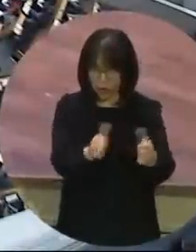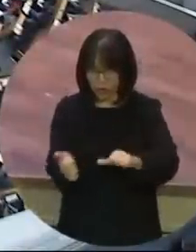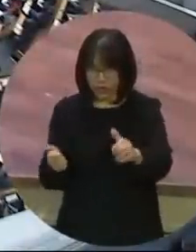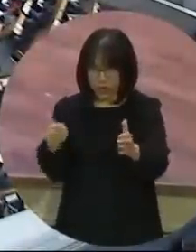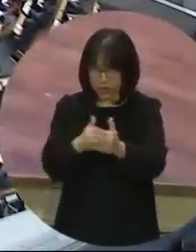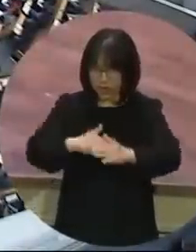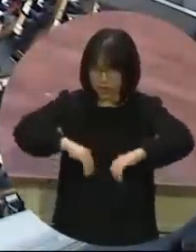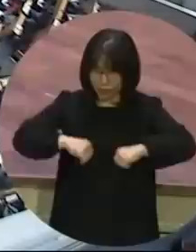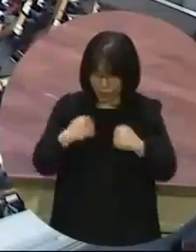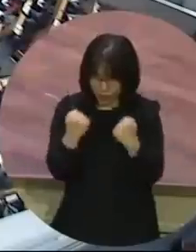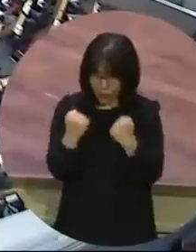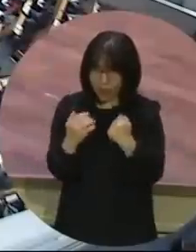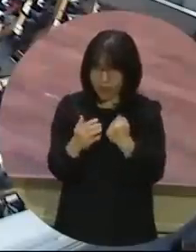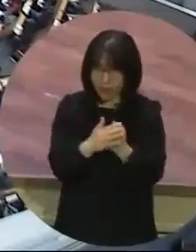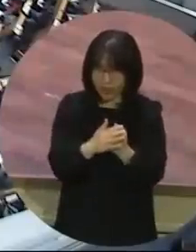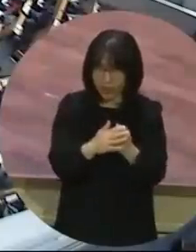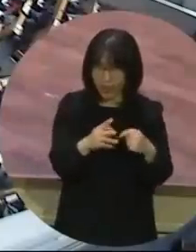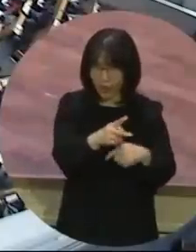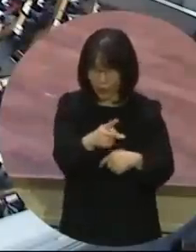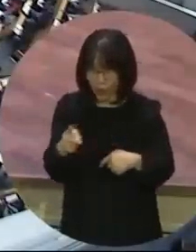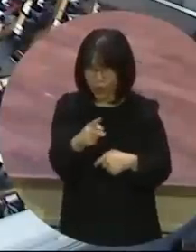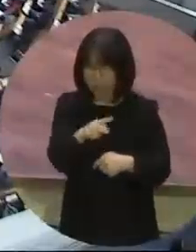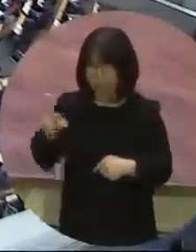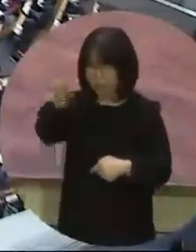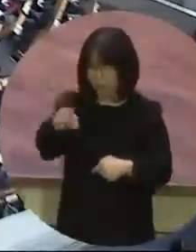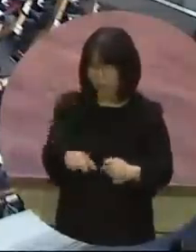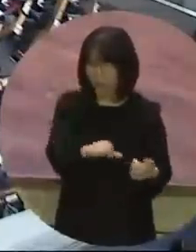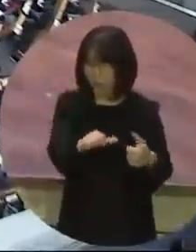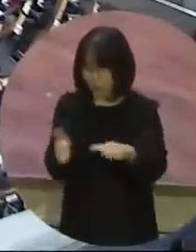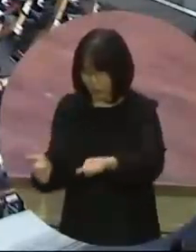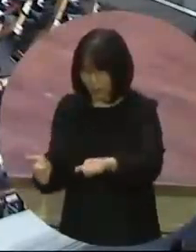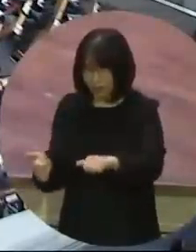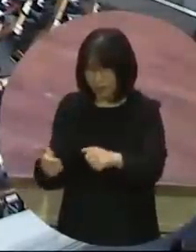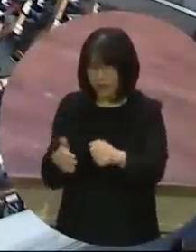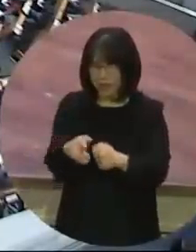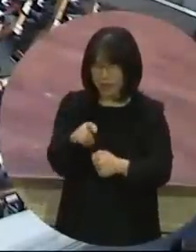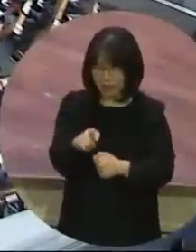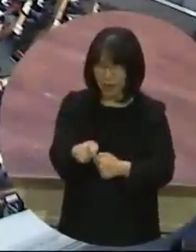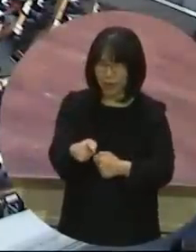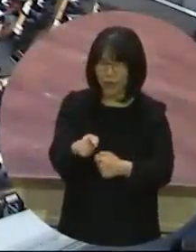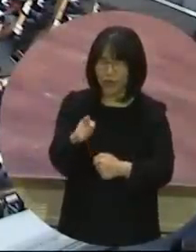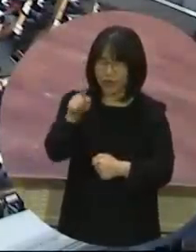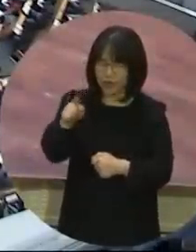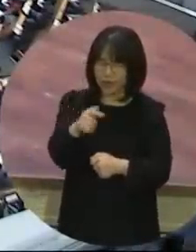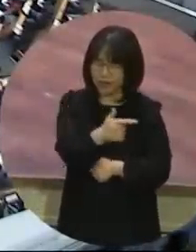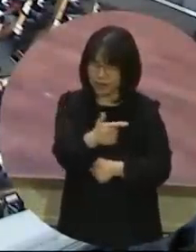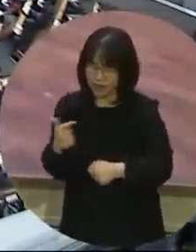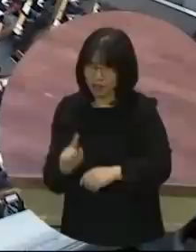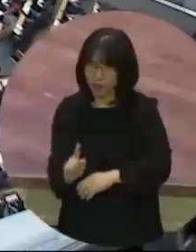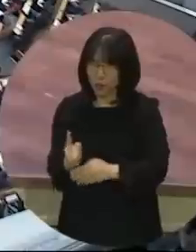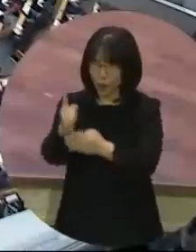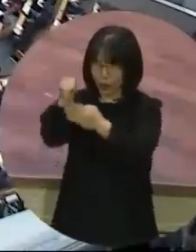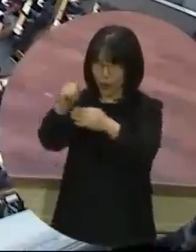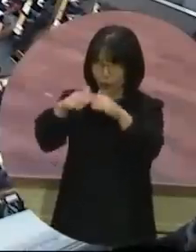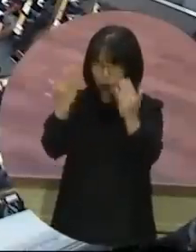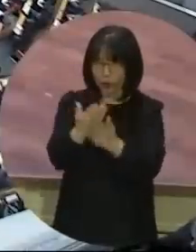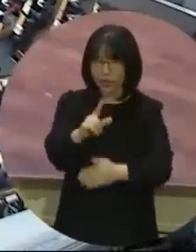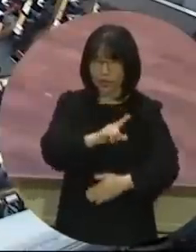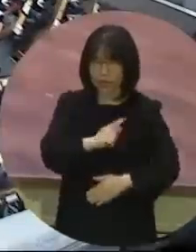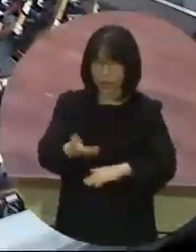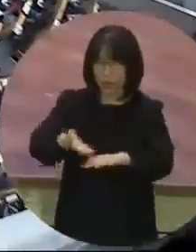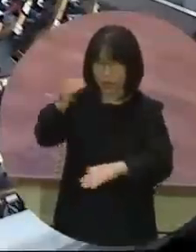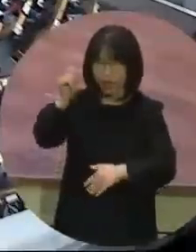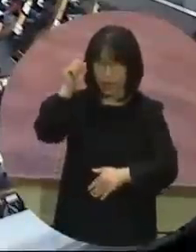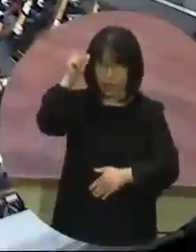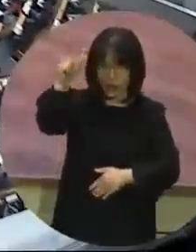복종하셨으니 곧 십자가에 죽으십니다. 이름으로 하나님이 그를 지극히 높여 모든 이름 위에 뛰어난